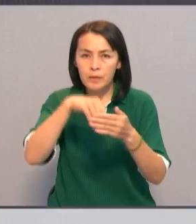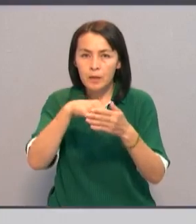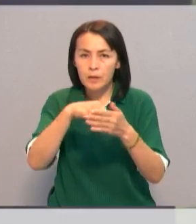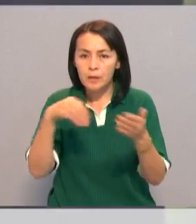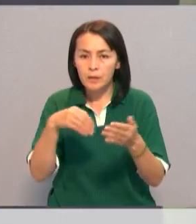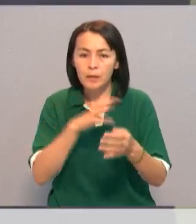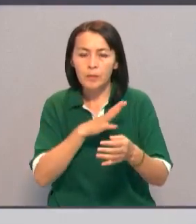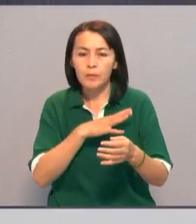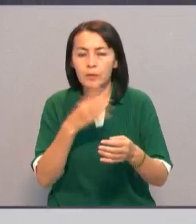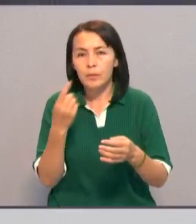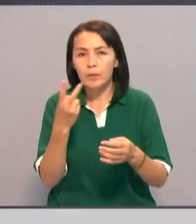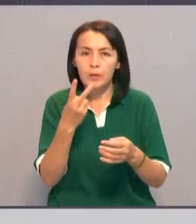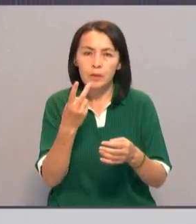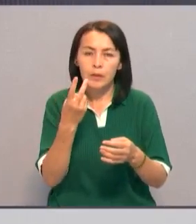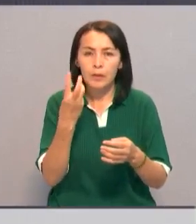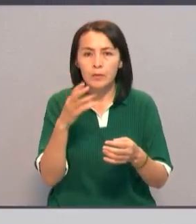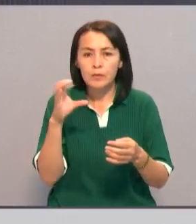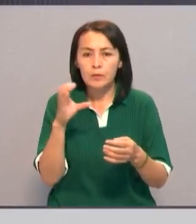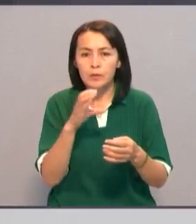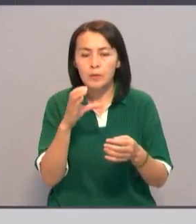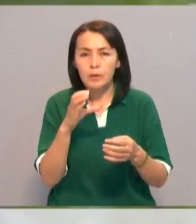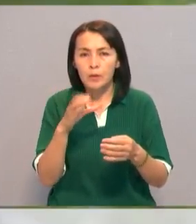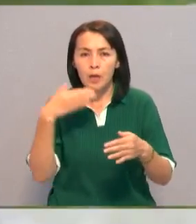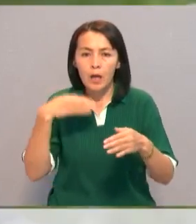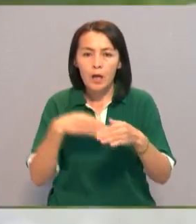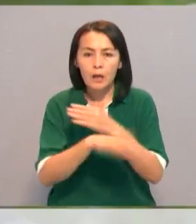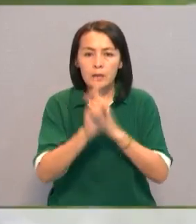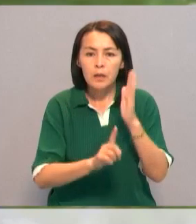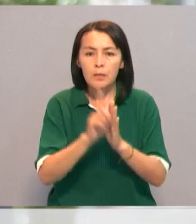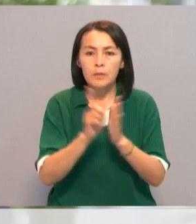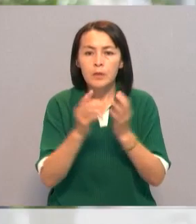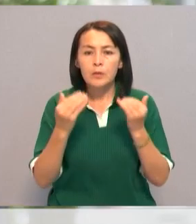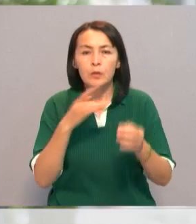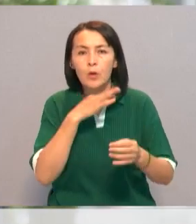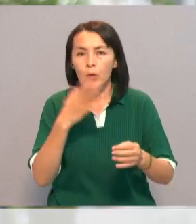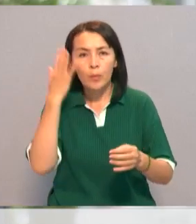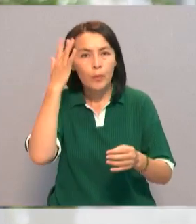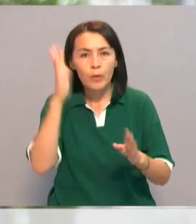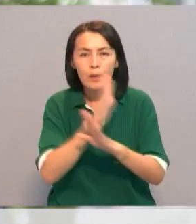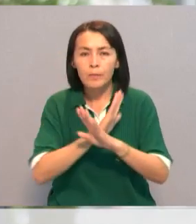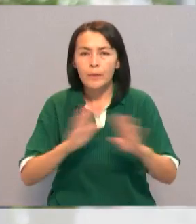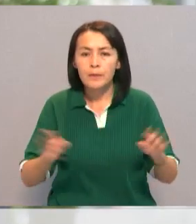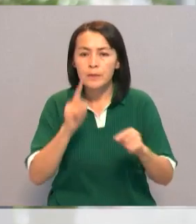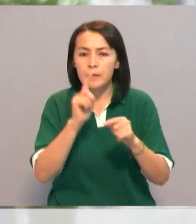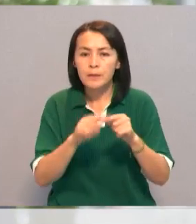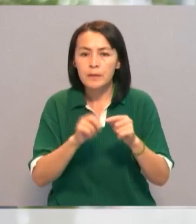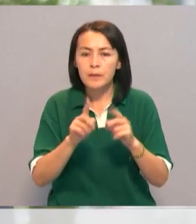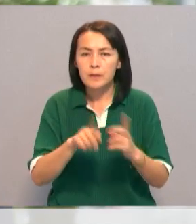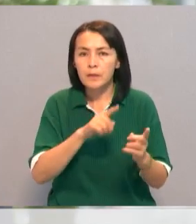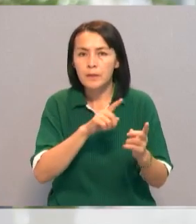да, бір 2-3 секунд қой сыртқа қарай қаша жөнелді. Енді біз өрде көп ойланып тұрмайсың ғой енді.